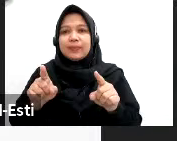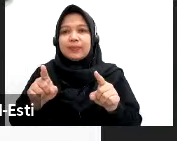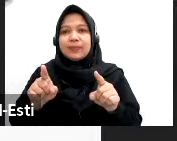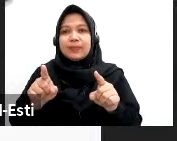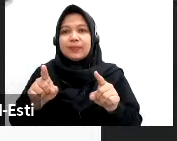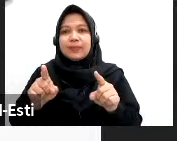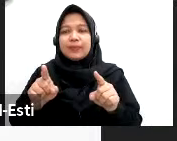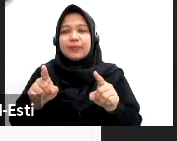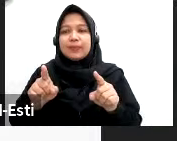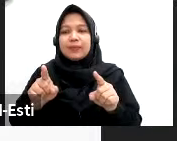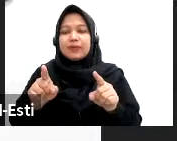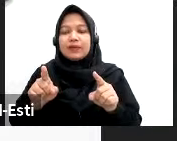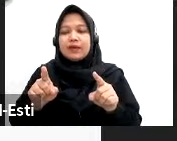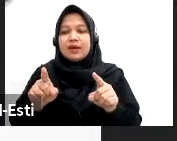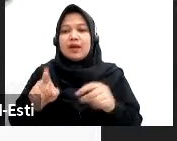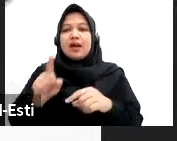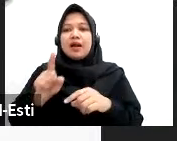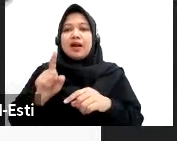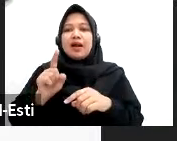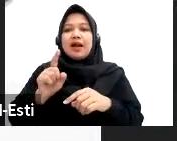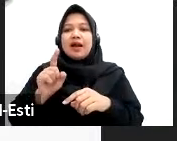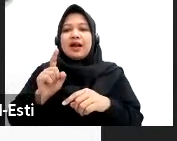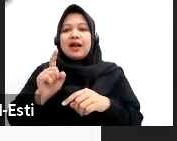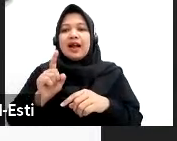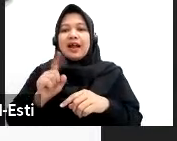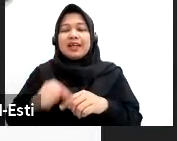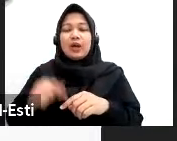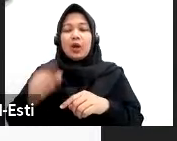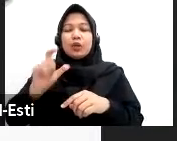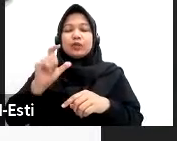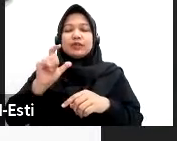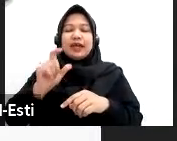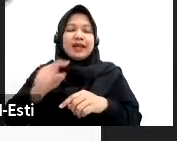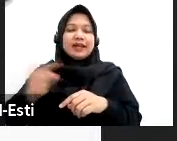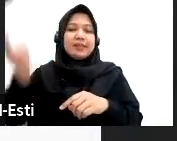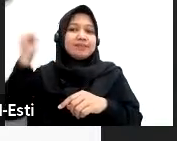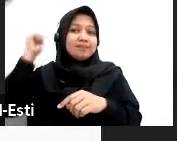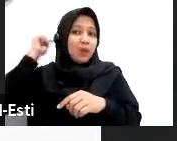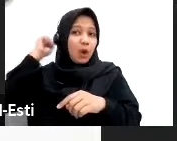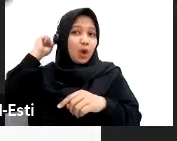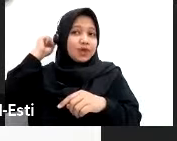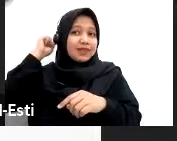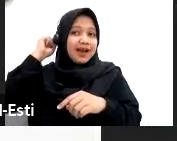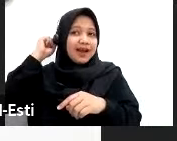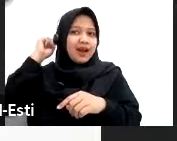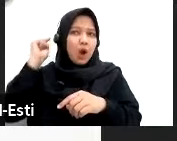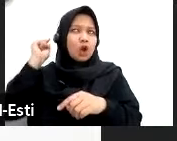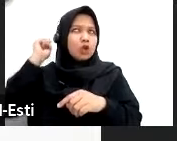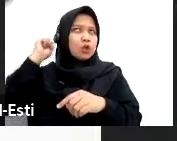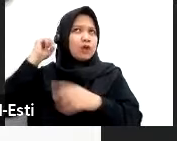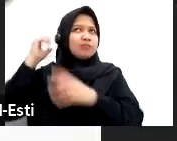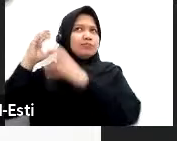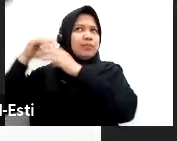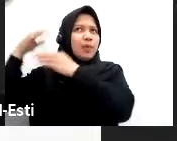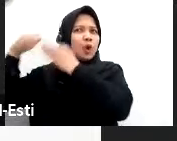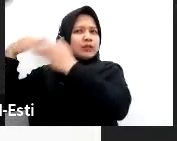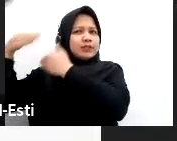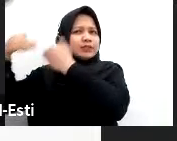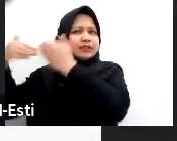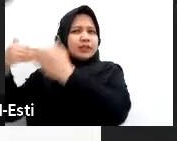yang memerintahkan otak ni untuk memutus bagaimana itu adalah hati nurani Hai moral